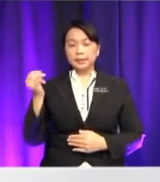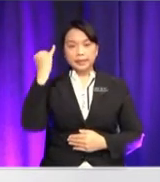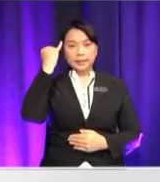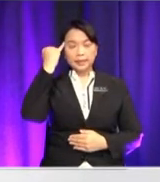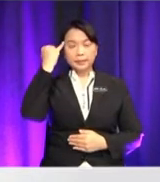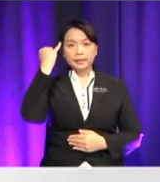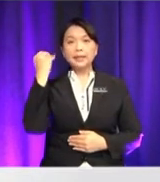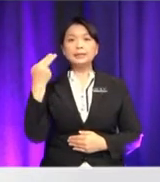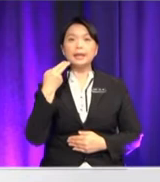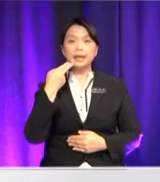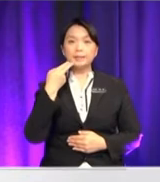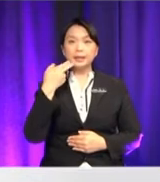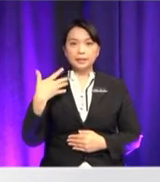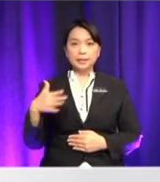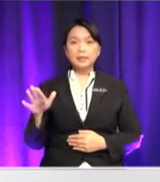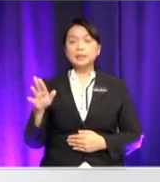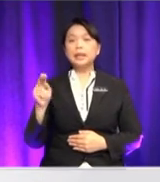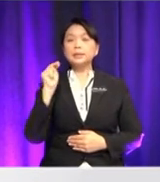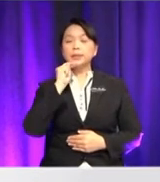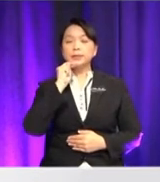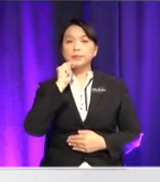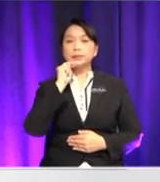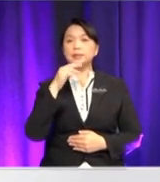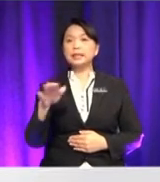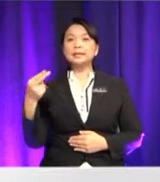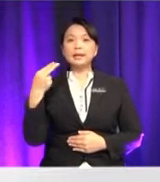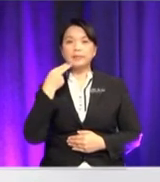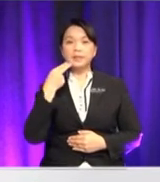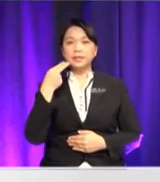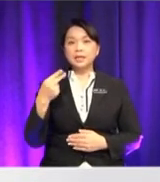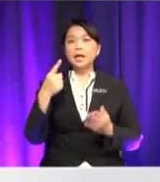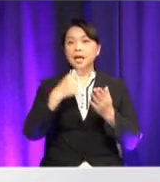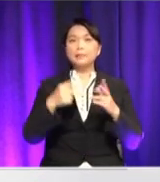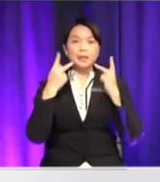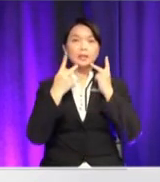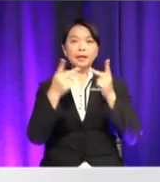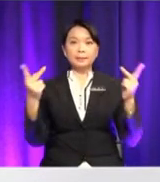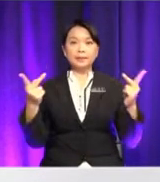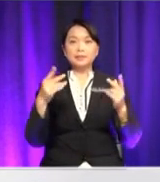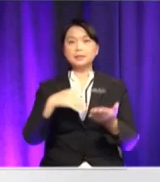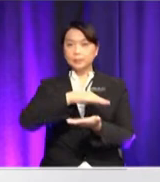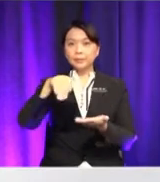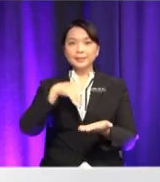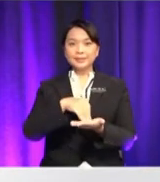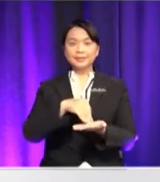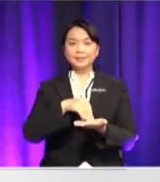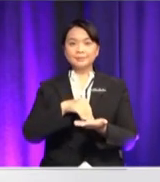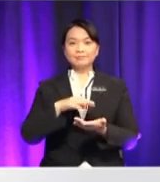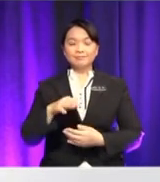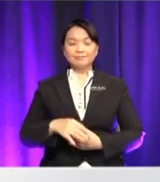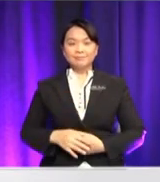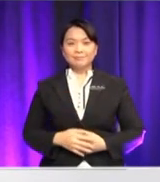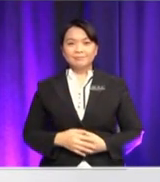10 Juni Hai dan nurhafiza apa kabar semua Hai apa kabar